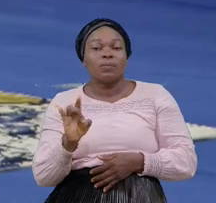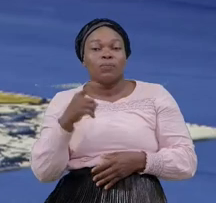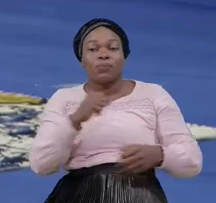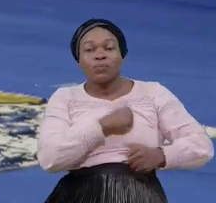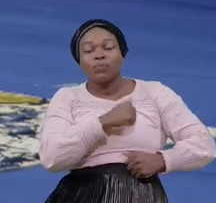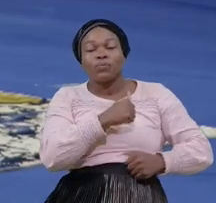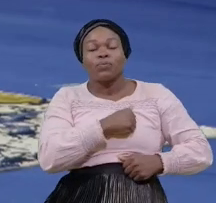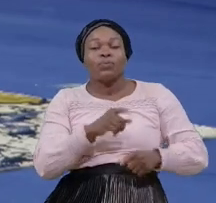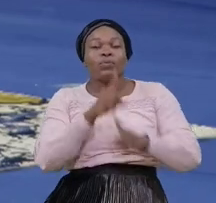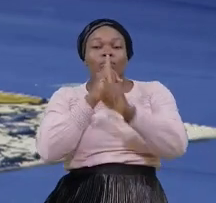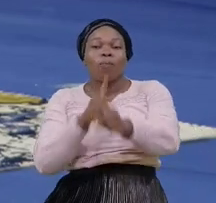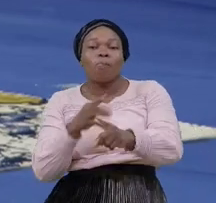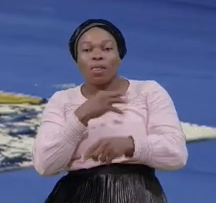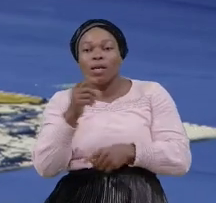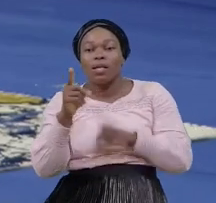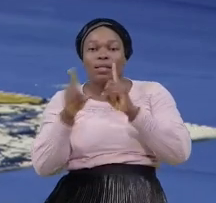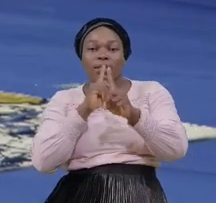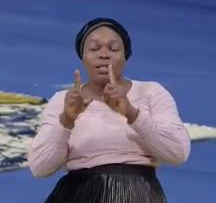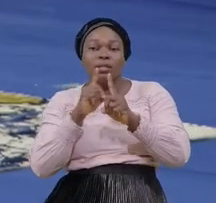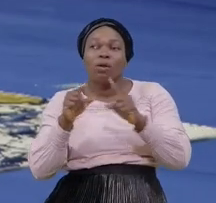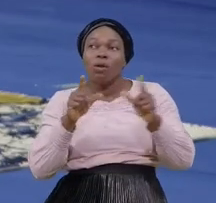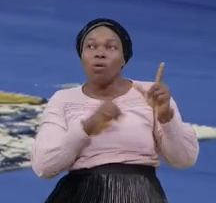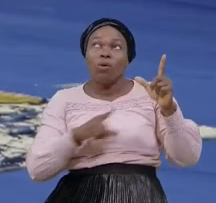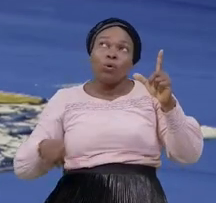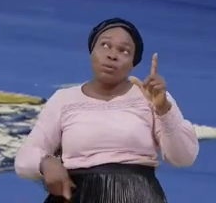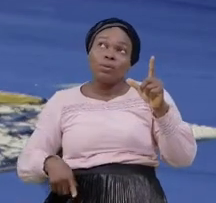Le centenier répondit, Seigneur,